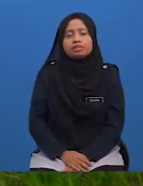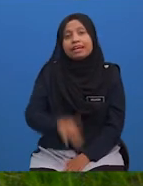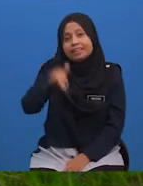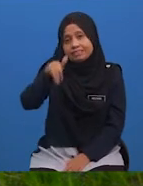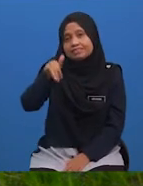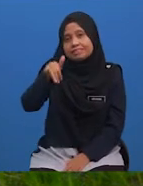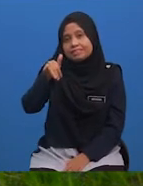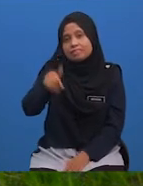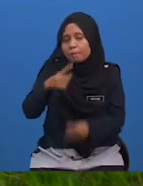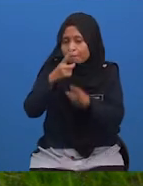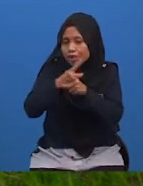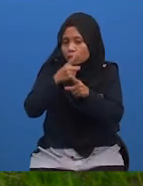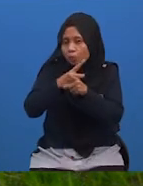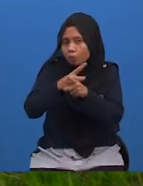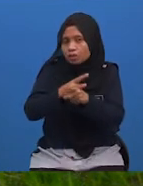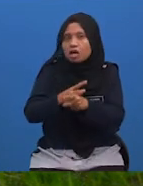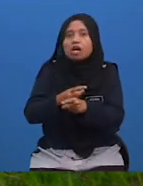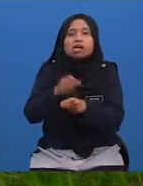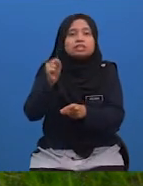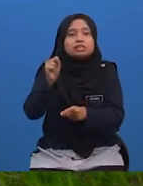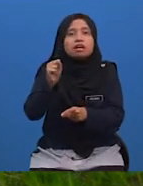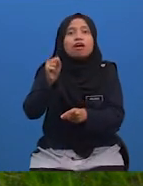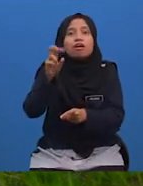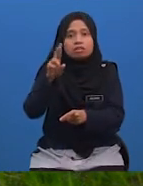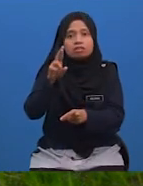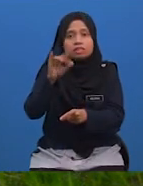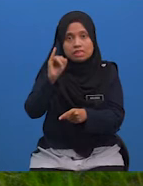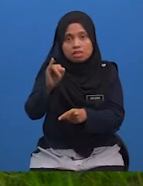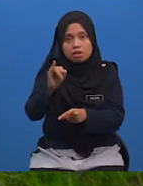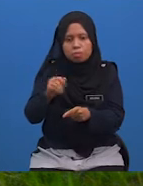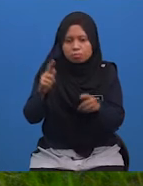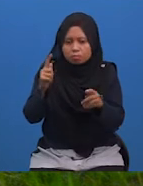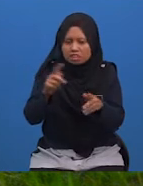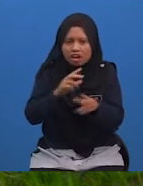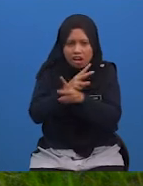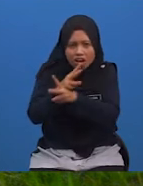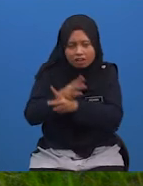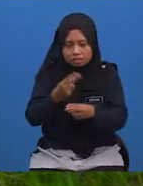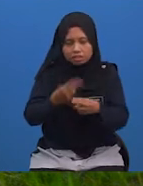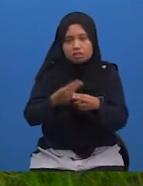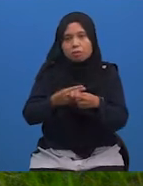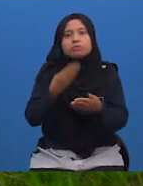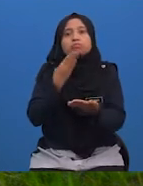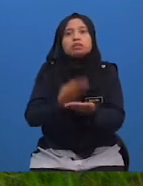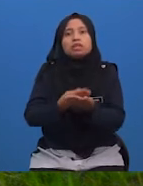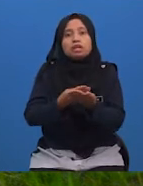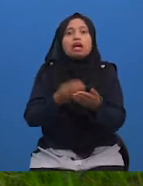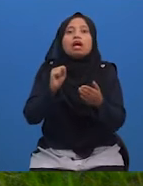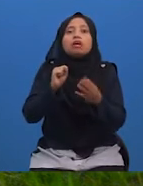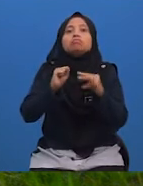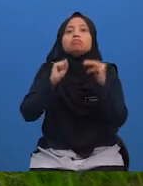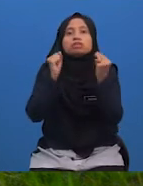Ya, tepat sekali. Sang Ranggi mempertahankan nama baik masyarakatnya